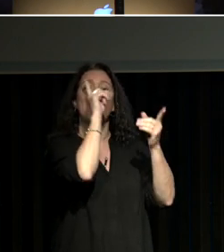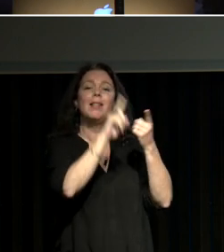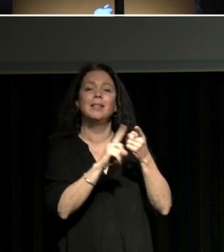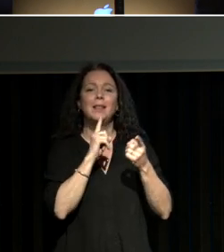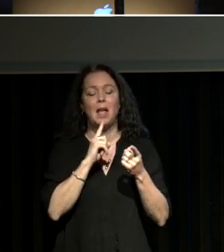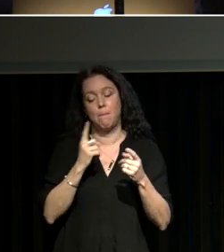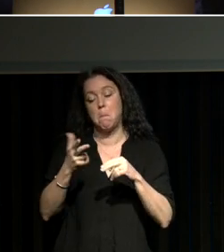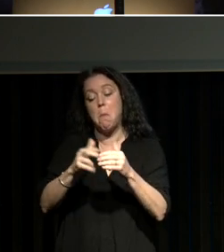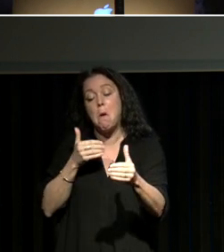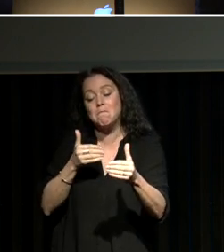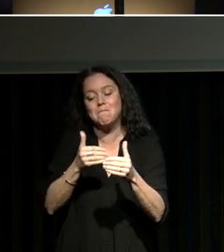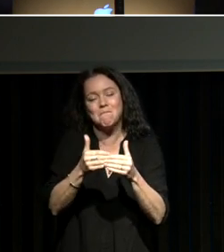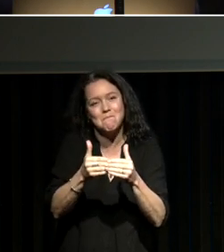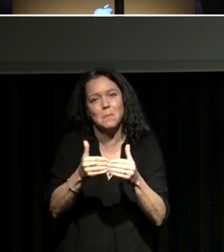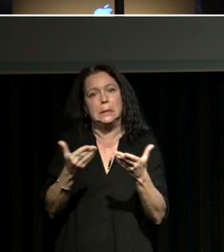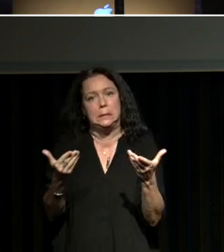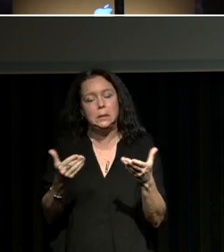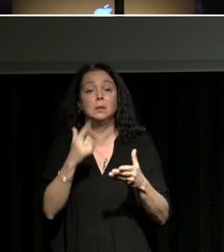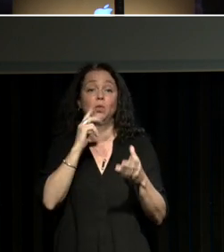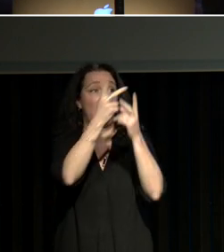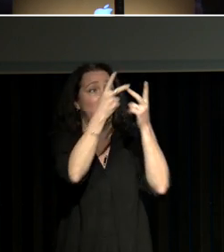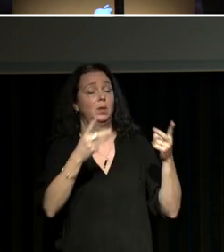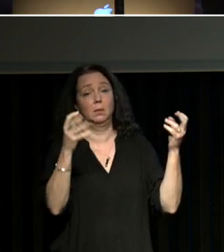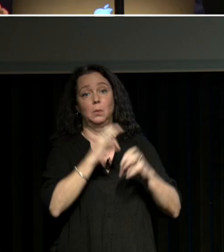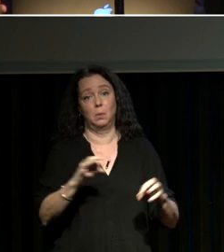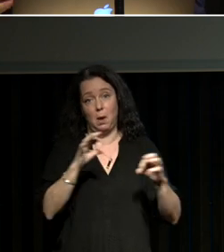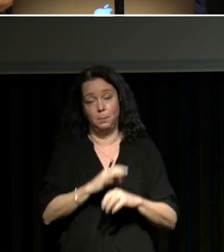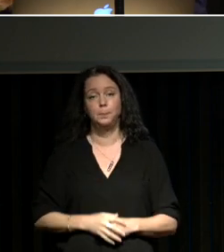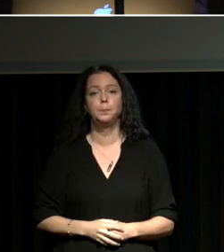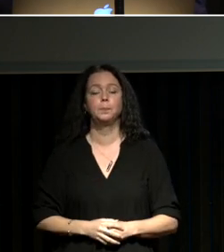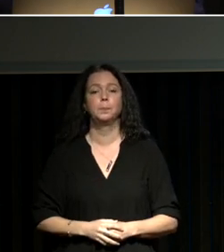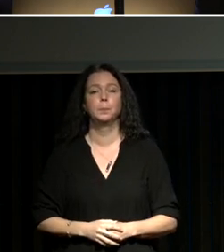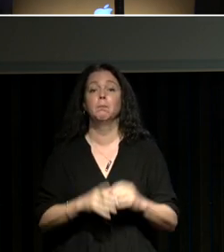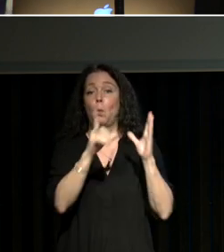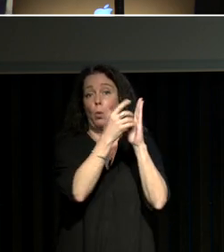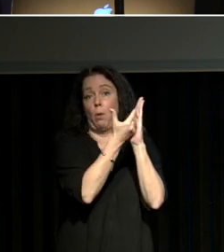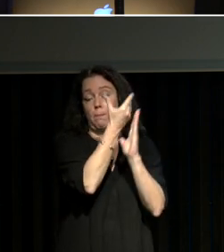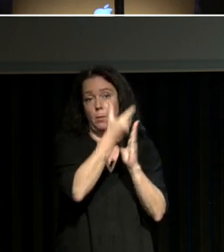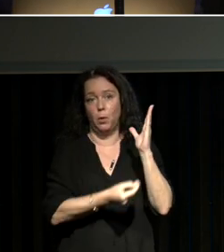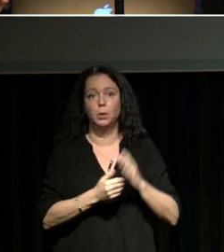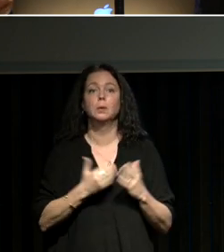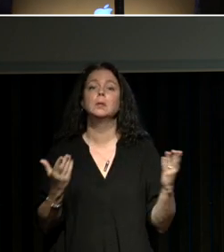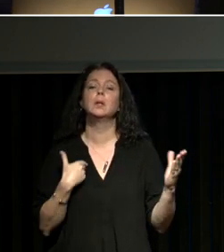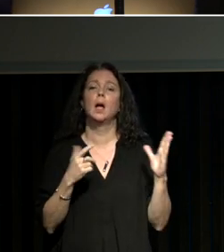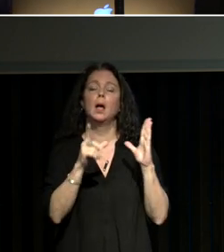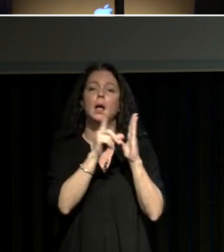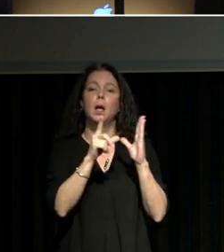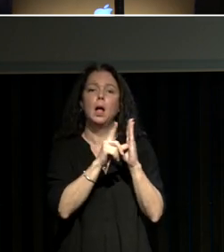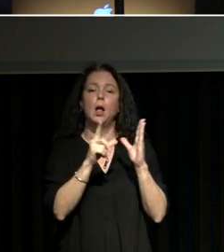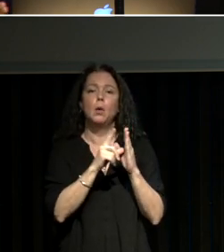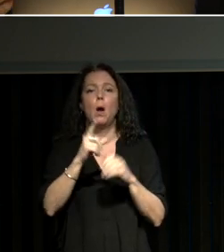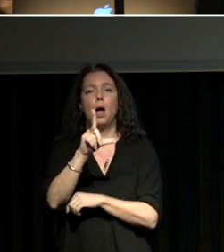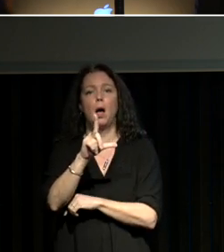c'est la raison pour laquelle on n'avait pas l'autorisation en France de faire ce type de prélèvement. C'est les lois Leonetti et